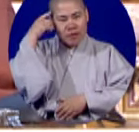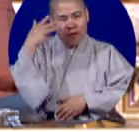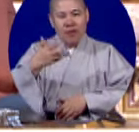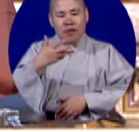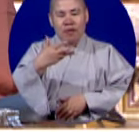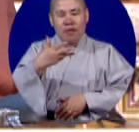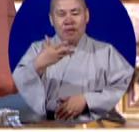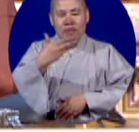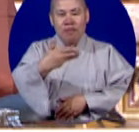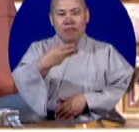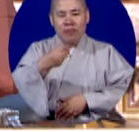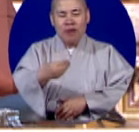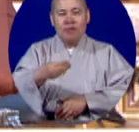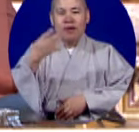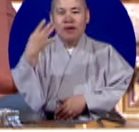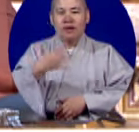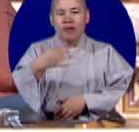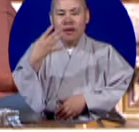84,000 바라밀이라고 합니다.